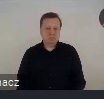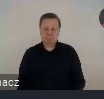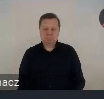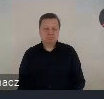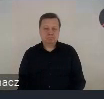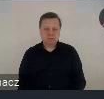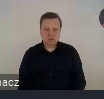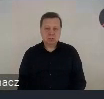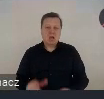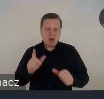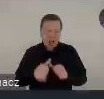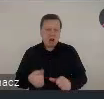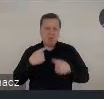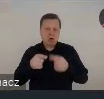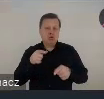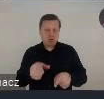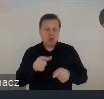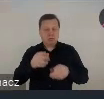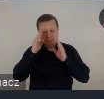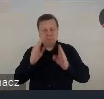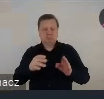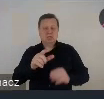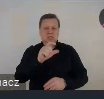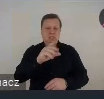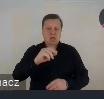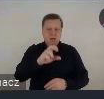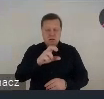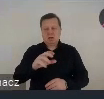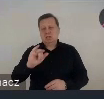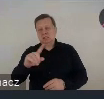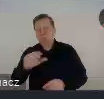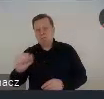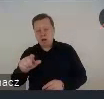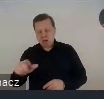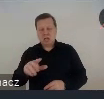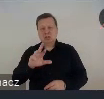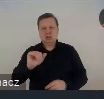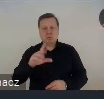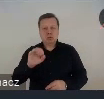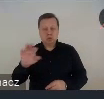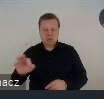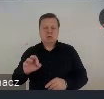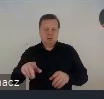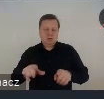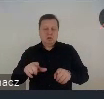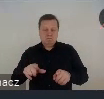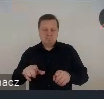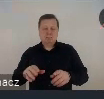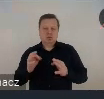to głównie dla cechów, pod kątem potrzeb cechów i izb, to dzisiejsze webinarium